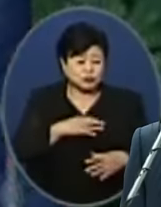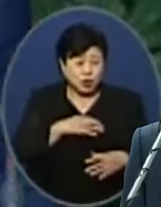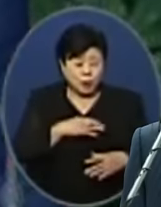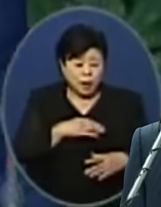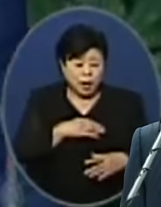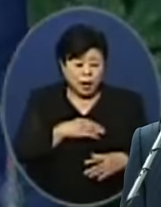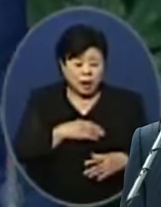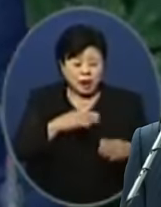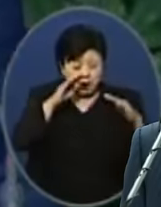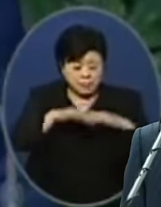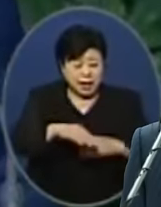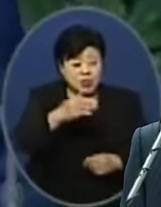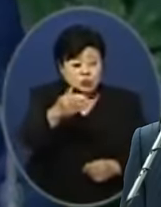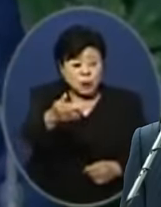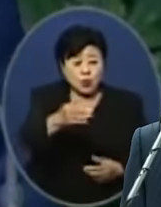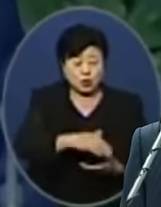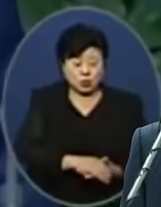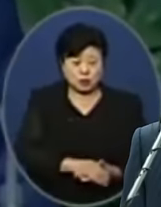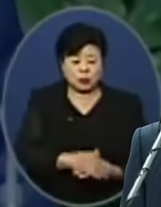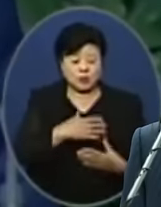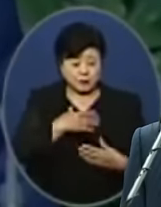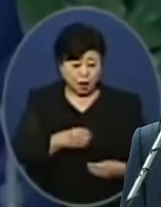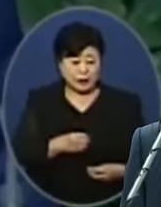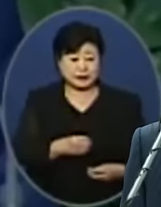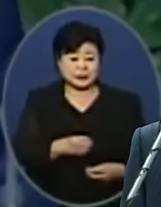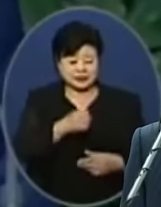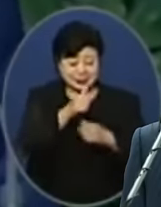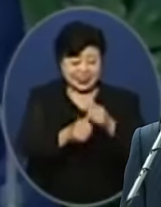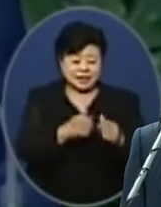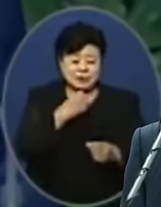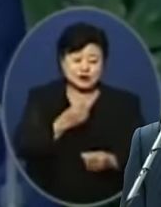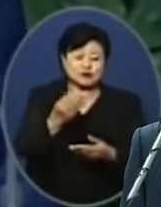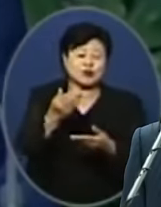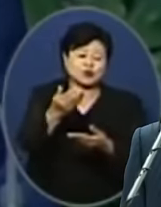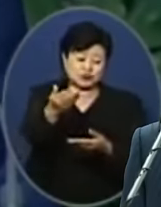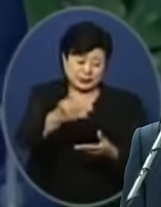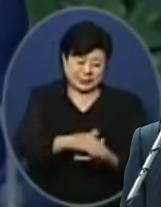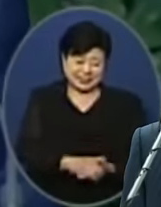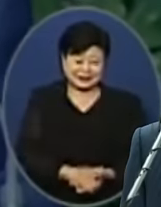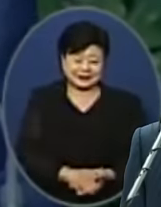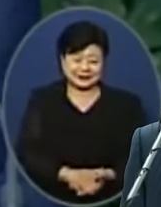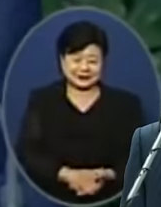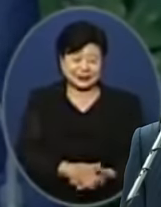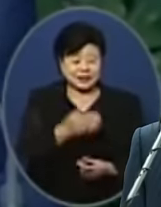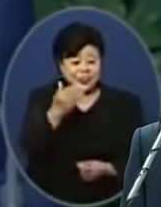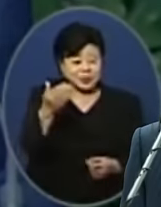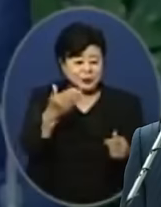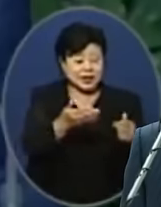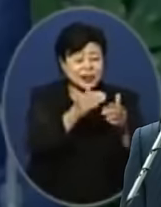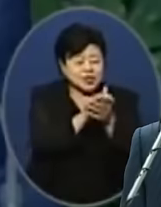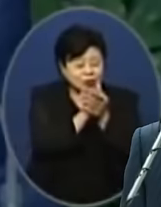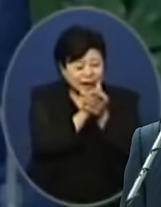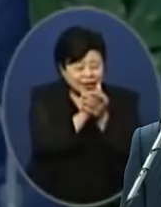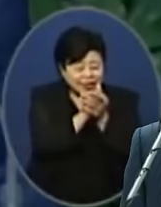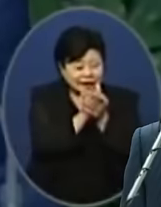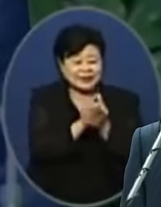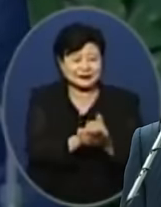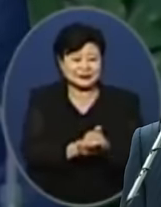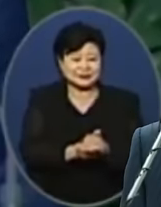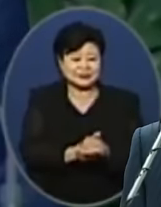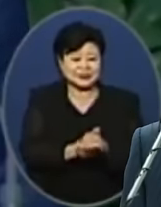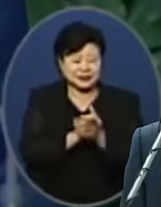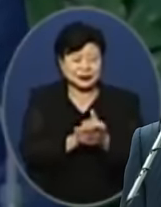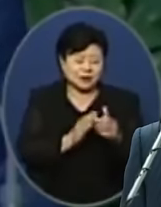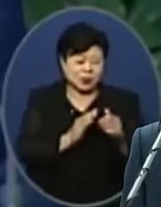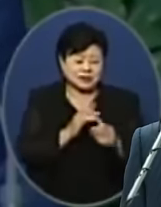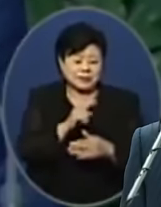두려움은 파괴를 가져오지만 평안은 하나님의 축복을 가져오는 것입니다. 여러분께서 기도할 때 기도를